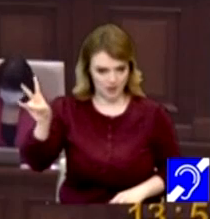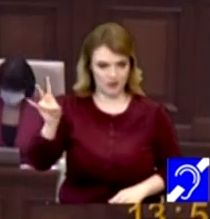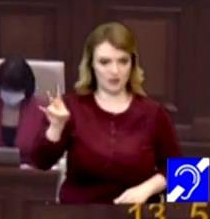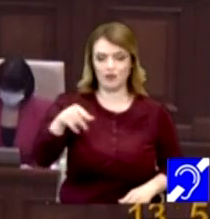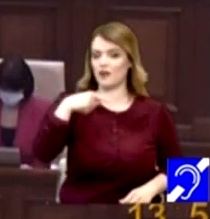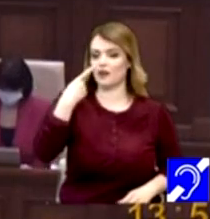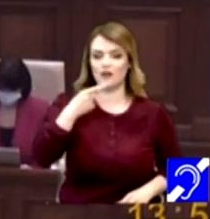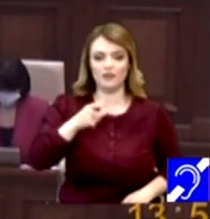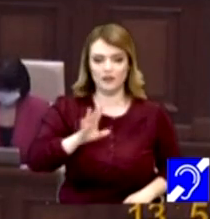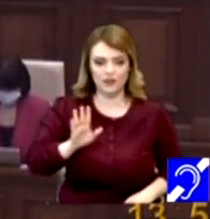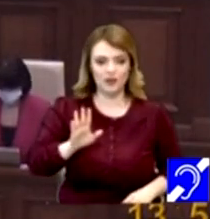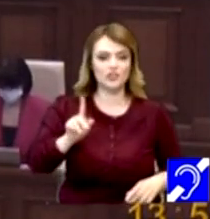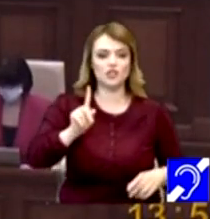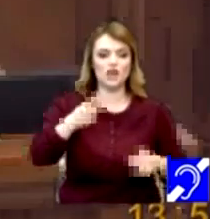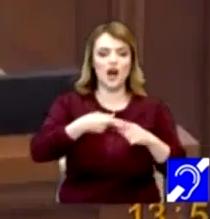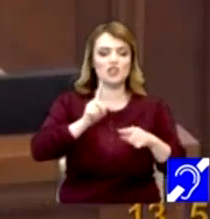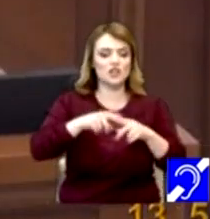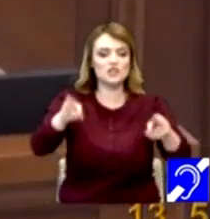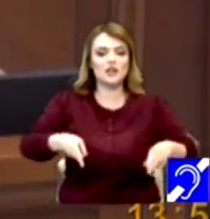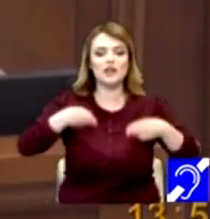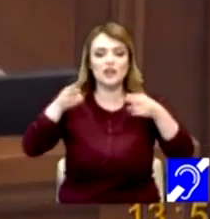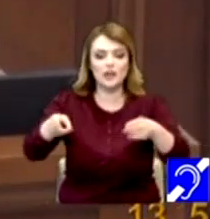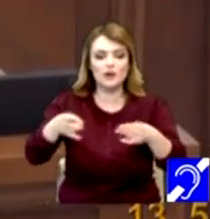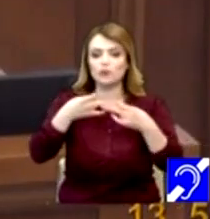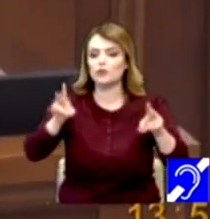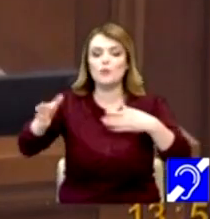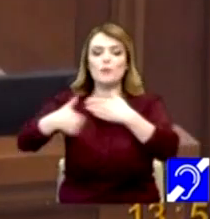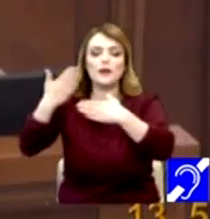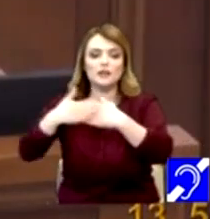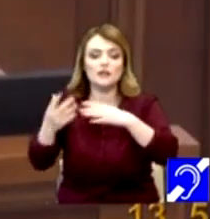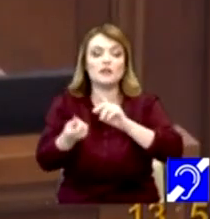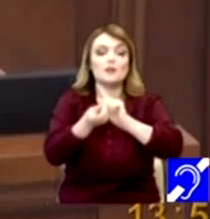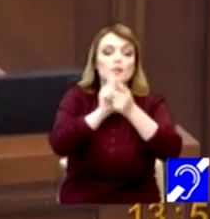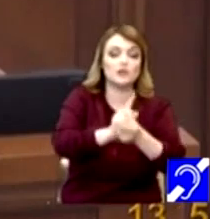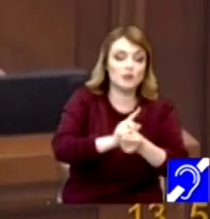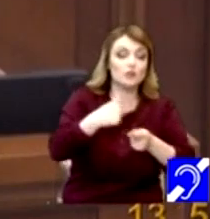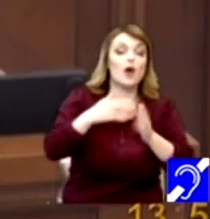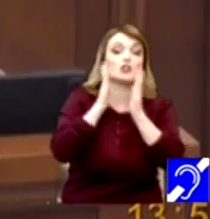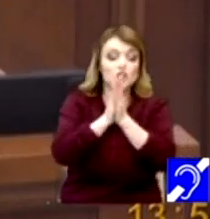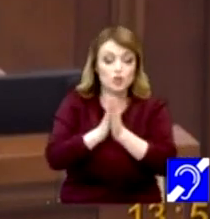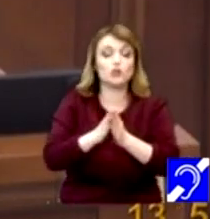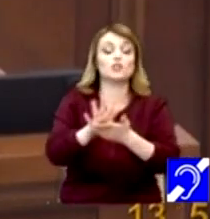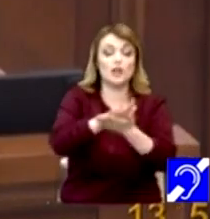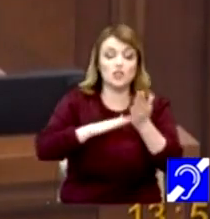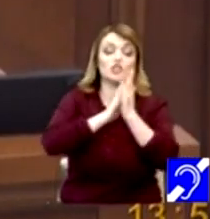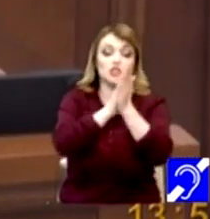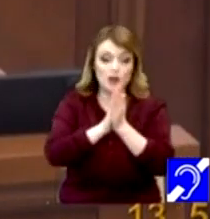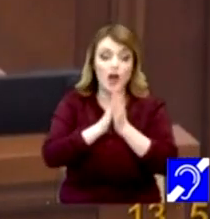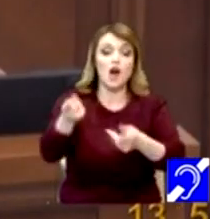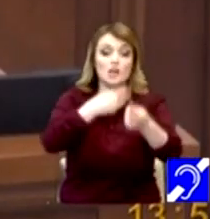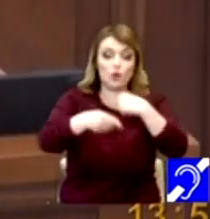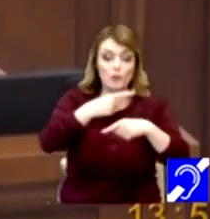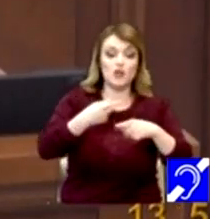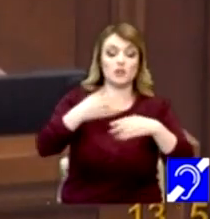nu spune că această crimă nu trebuie pedepsită. Dimpotrivă, am cerut și o să cerem recuperare și